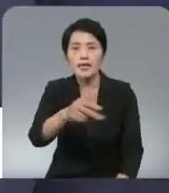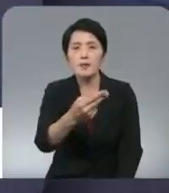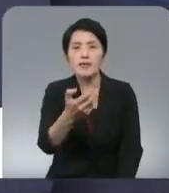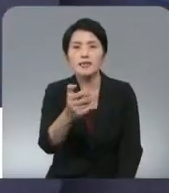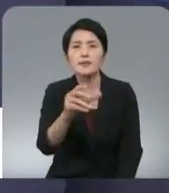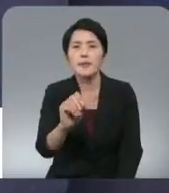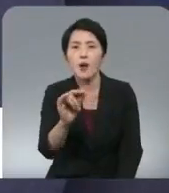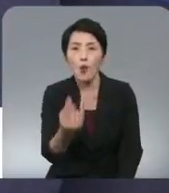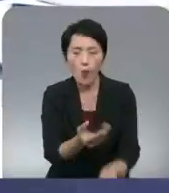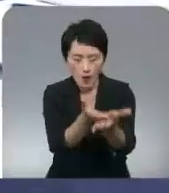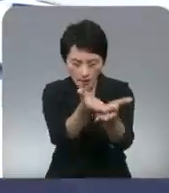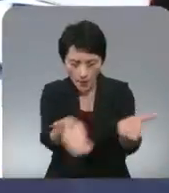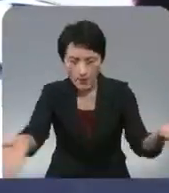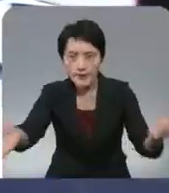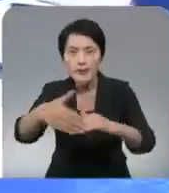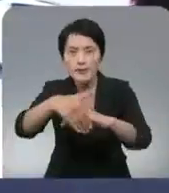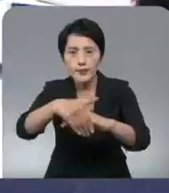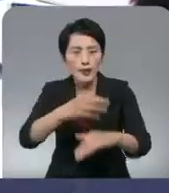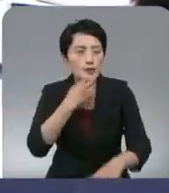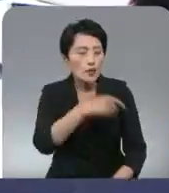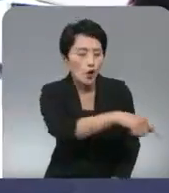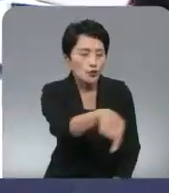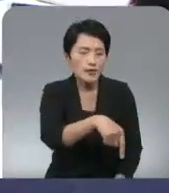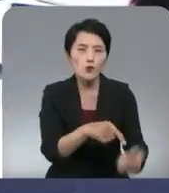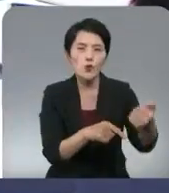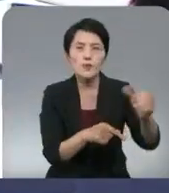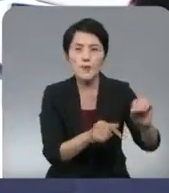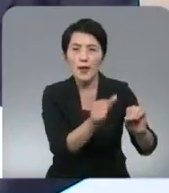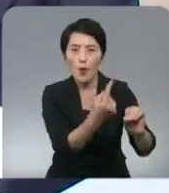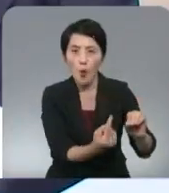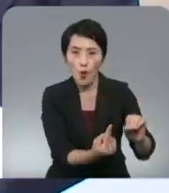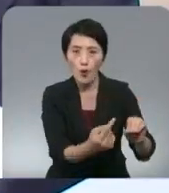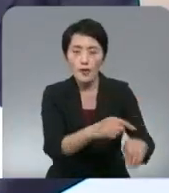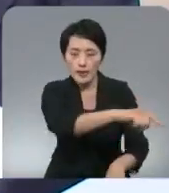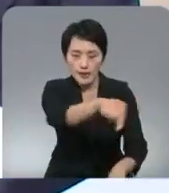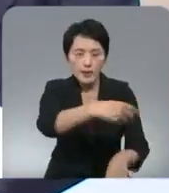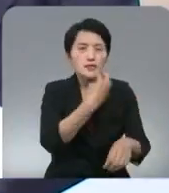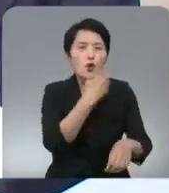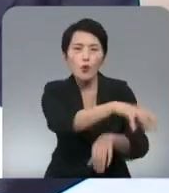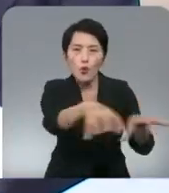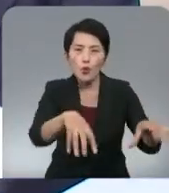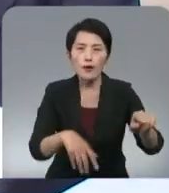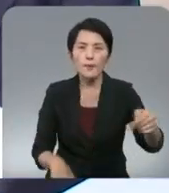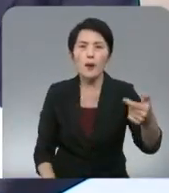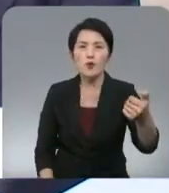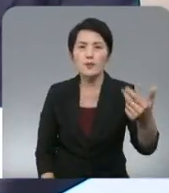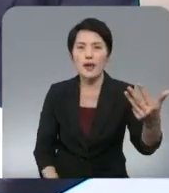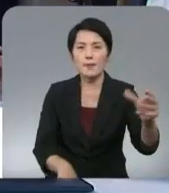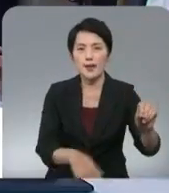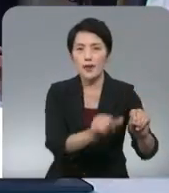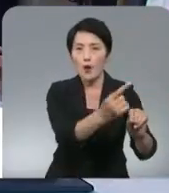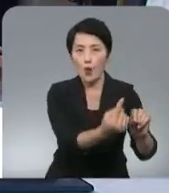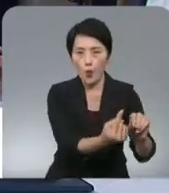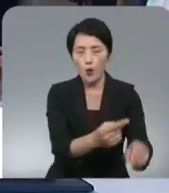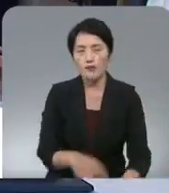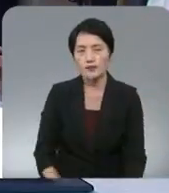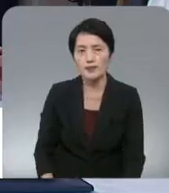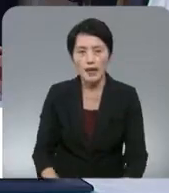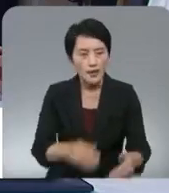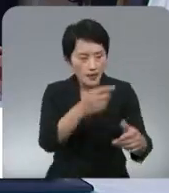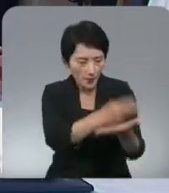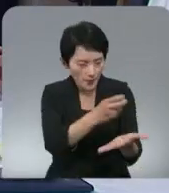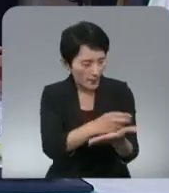2,7 millionen wohnungen anzubieten sie teilte die absicht mit für ein zusätzliches wohnungsangebot in